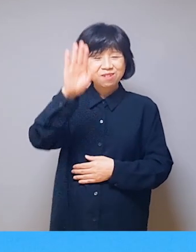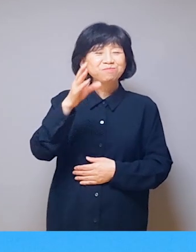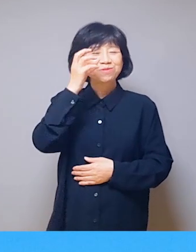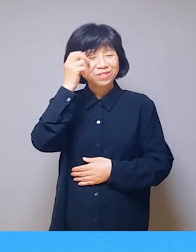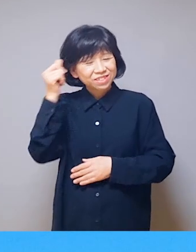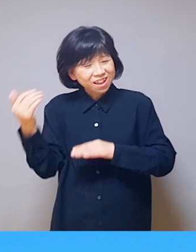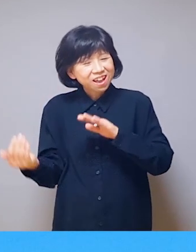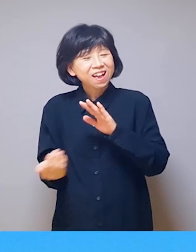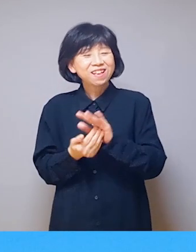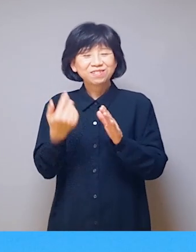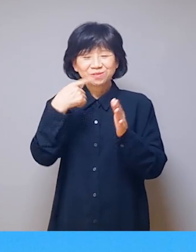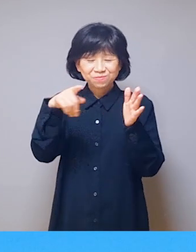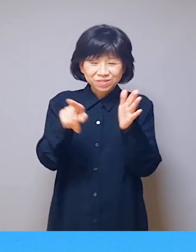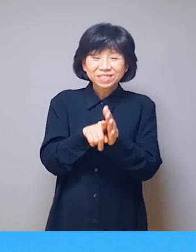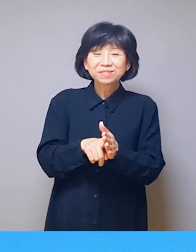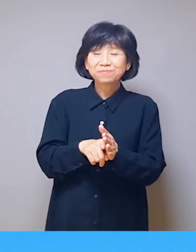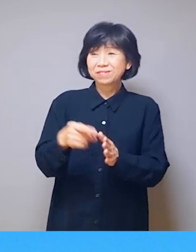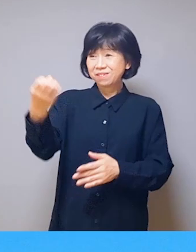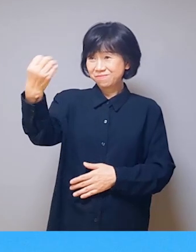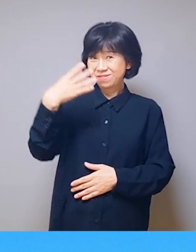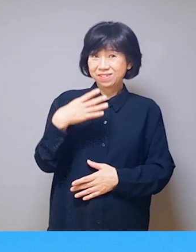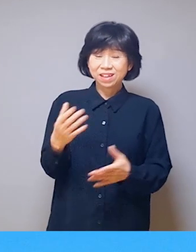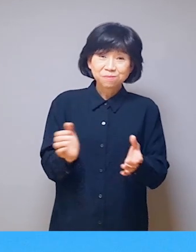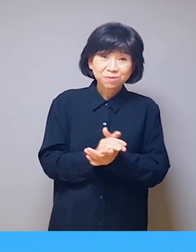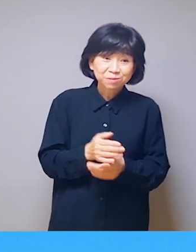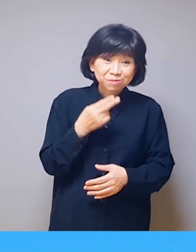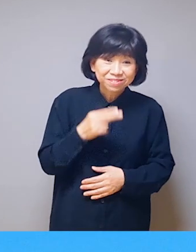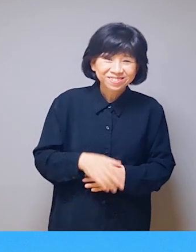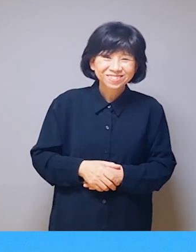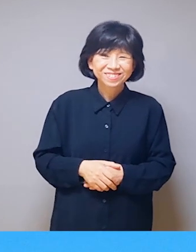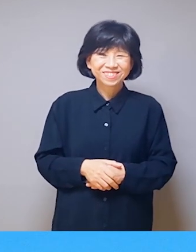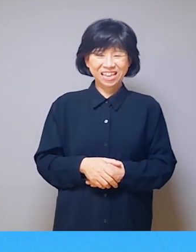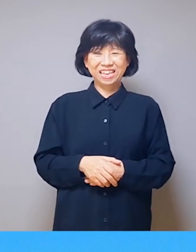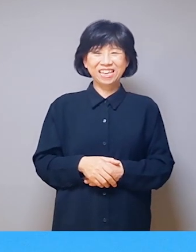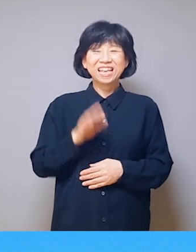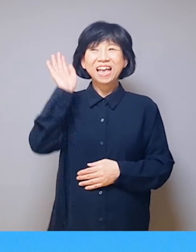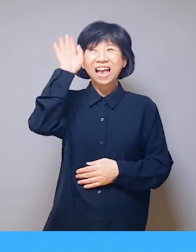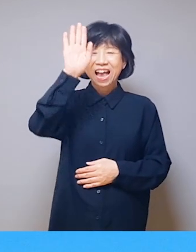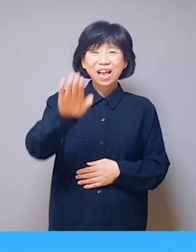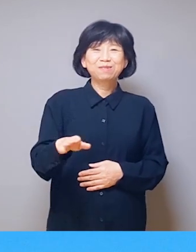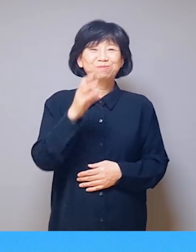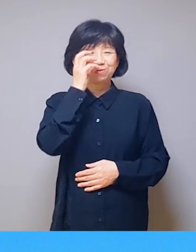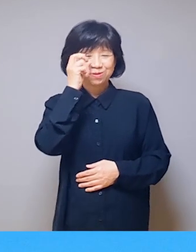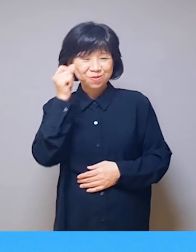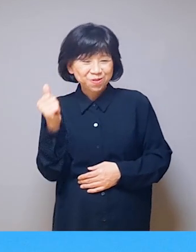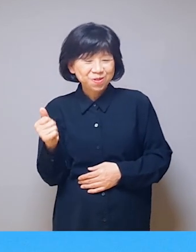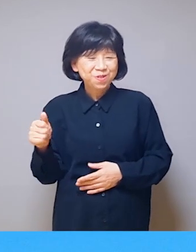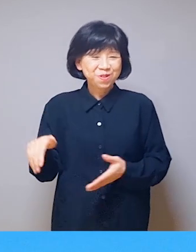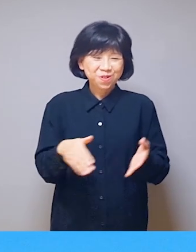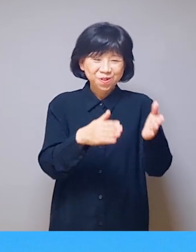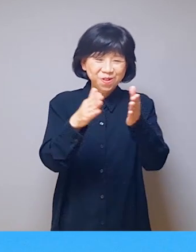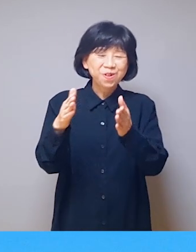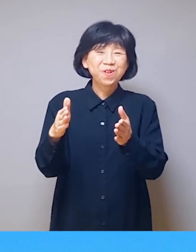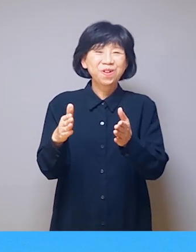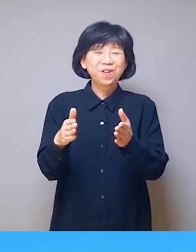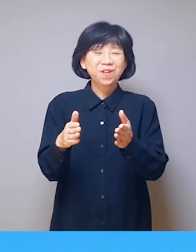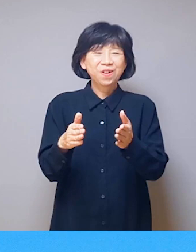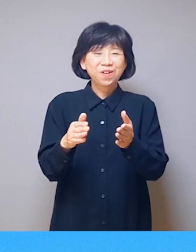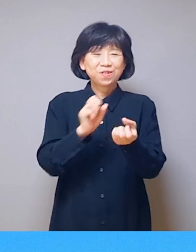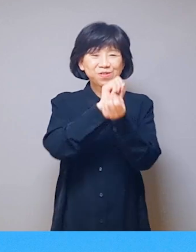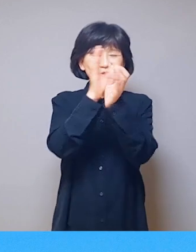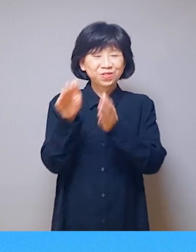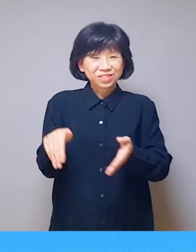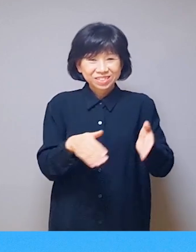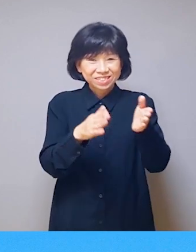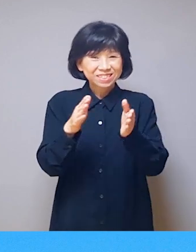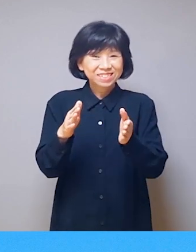믿습니다. 여러분 아멘 안 하시나요? 그렇죠? 앞으로 꽃길만 걷게 될 줄 믿습니다. 우리 성도님들은 수준이 높아서 이런 게 아멘